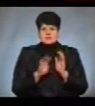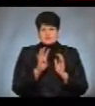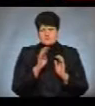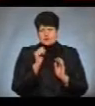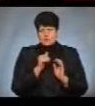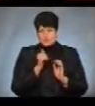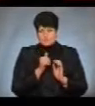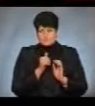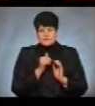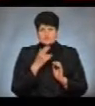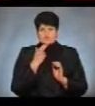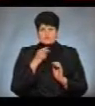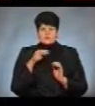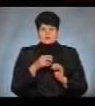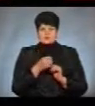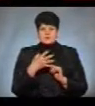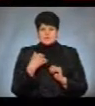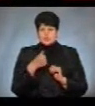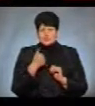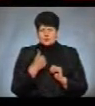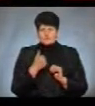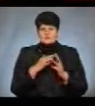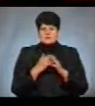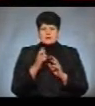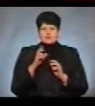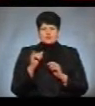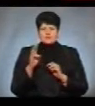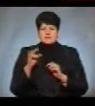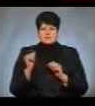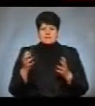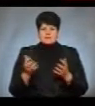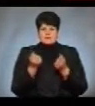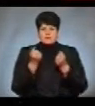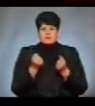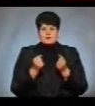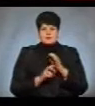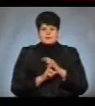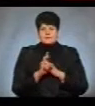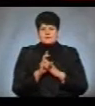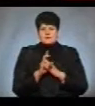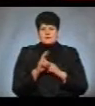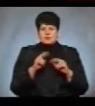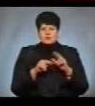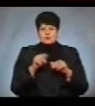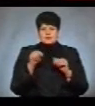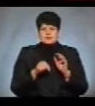1964 році. Червень 2015-го у селі Бубнище вдалося врятувати від вогню храм, побудований